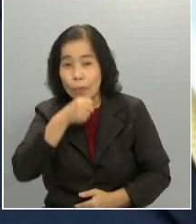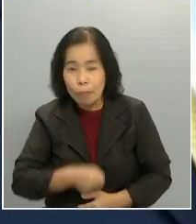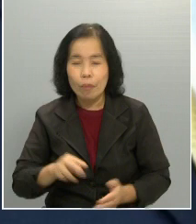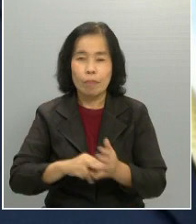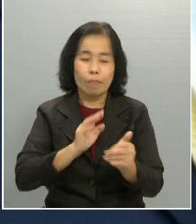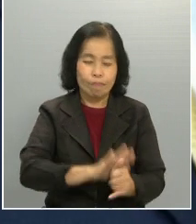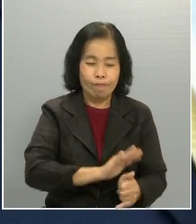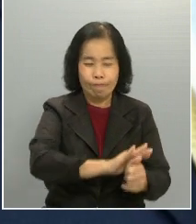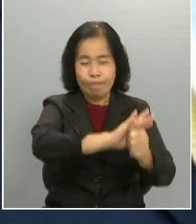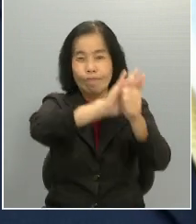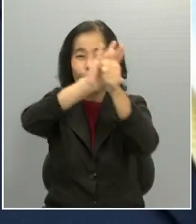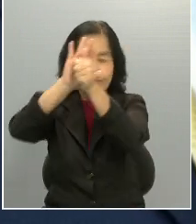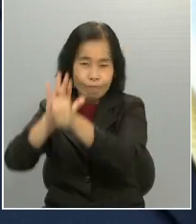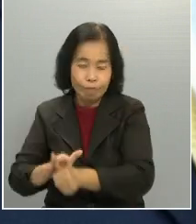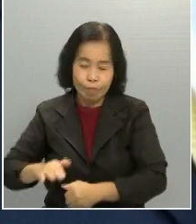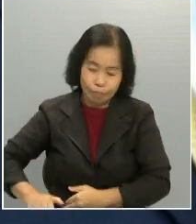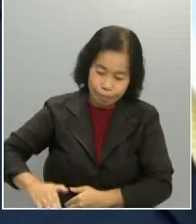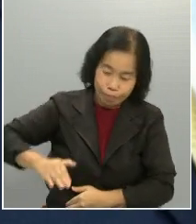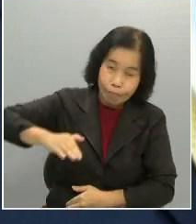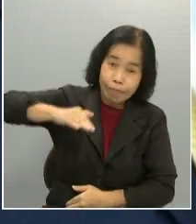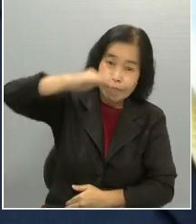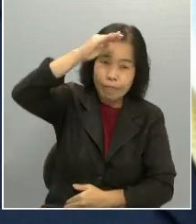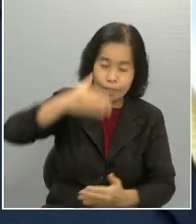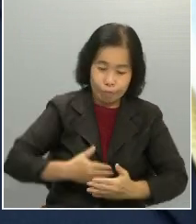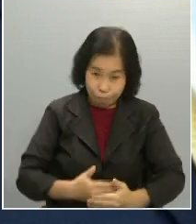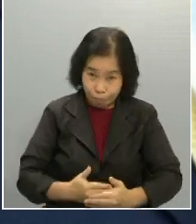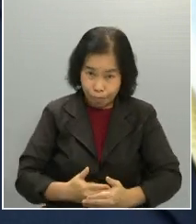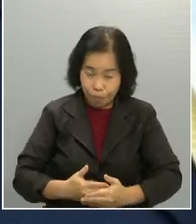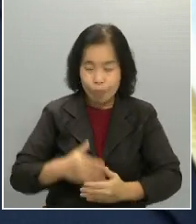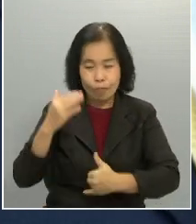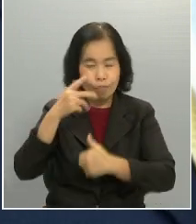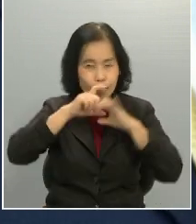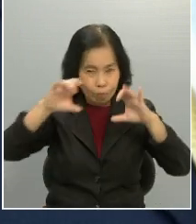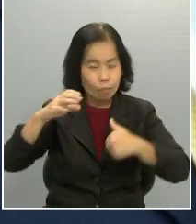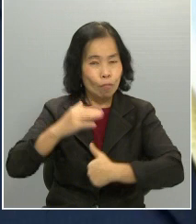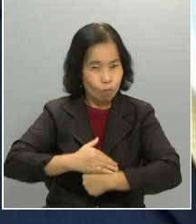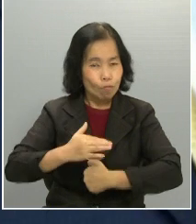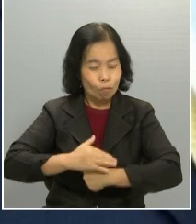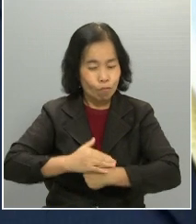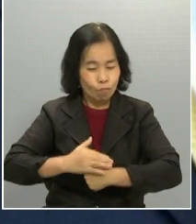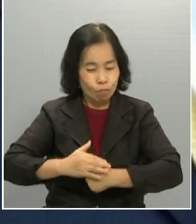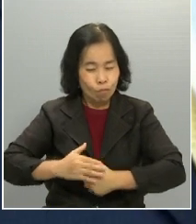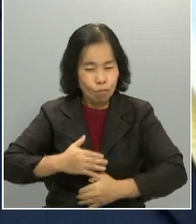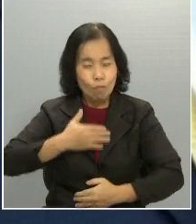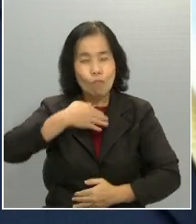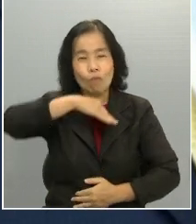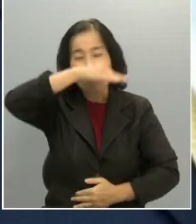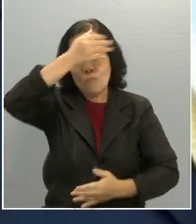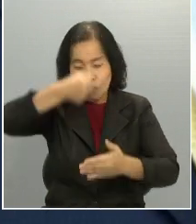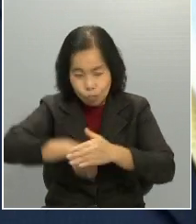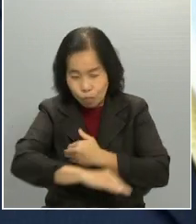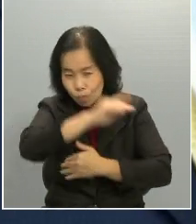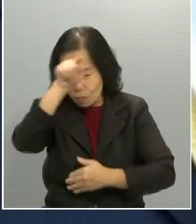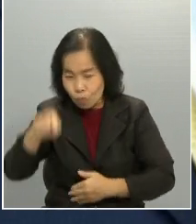อยู่ในครรภ์มารดามารดาประชารัฐฝากครรภ์จนคลอดแล้วดูกระทั่งถึงอายุ 60ปีขึ้นไปเป็น